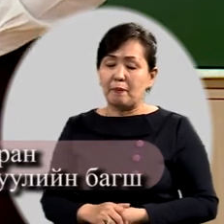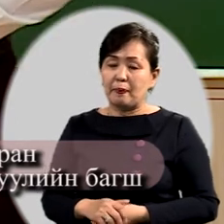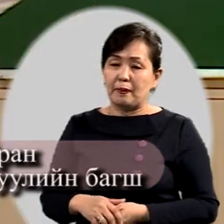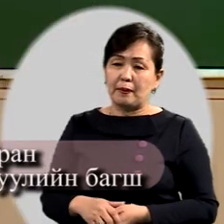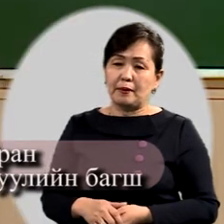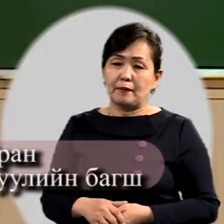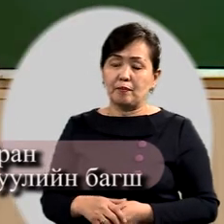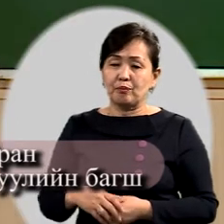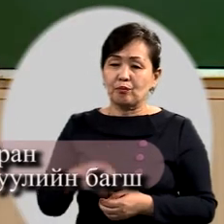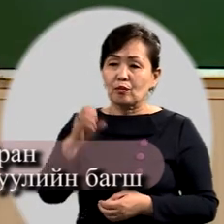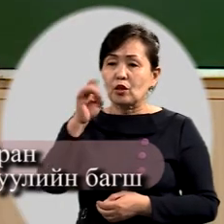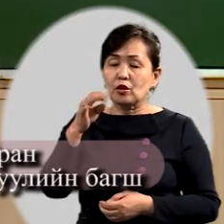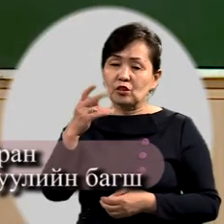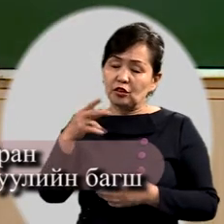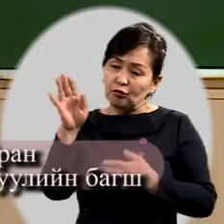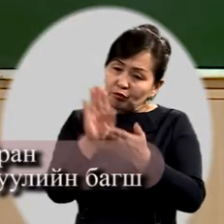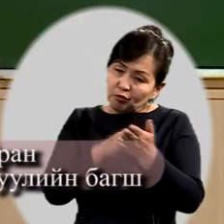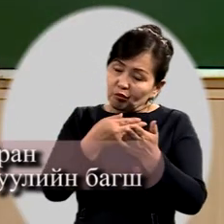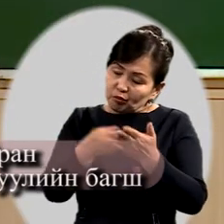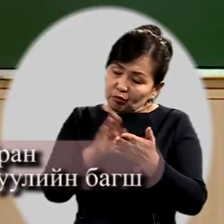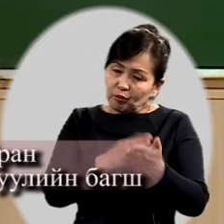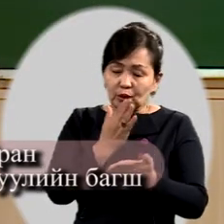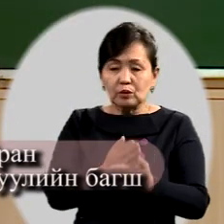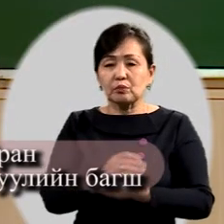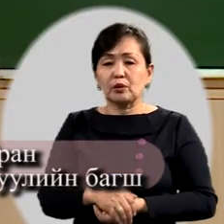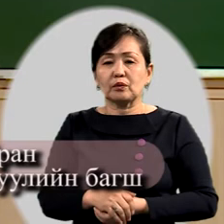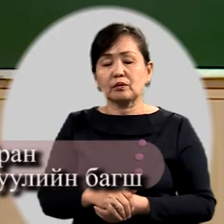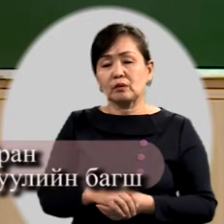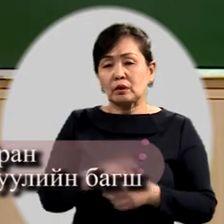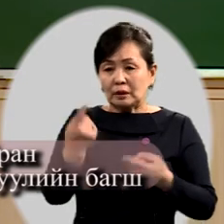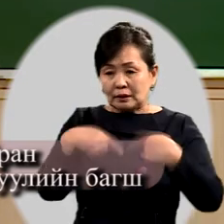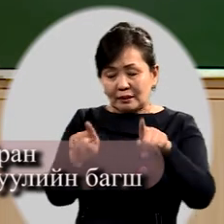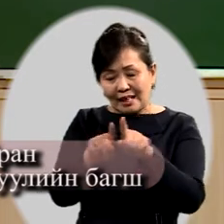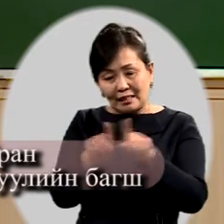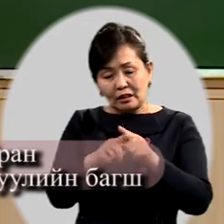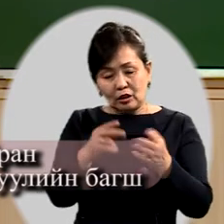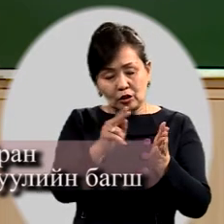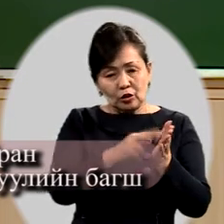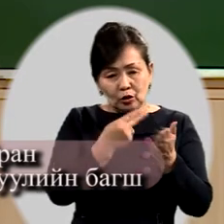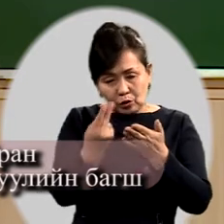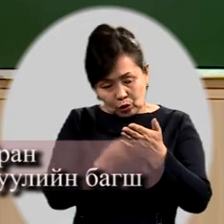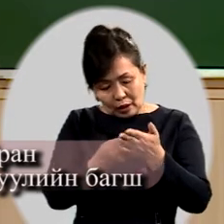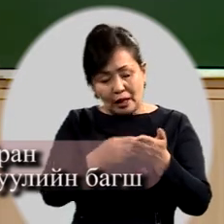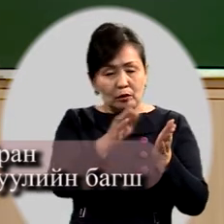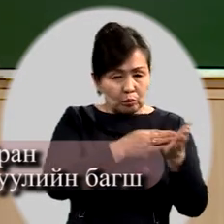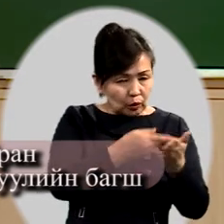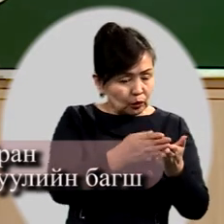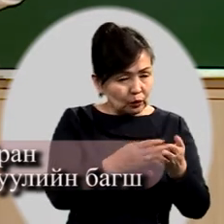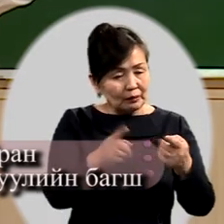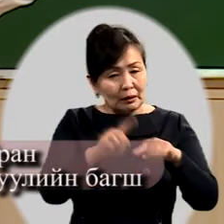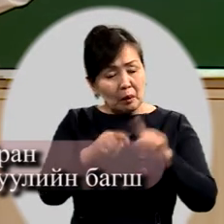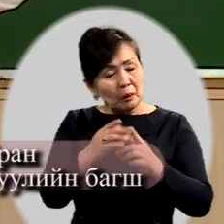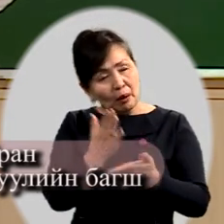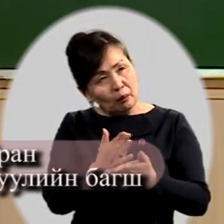Өстіп сызған соң бояуға көшеміз. Осылай сызып боясам қалай болады деп талдау жасау арқылы